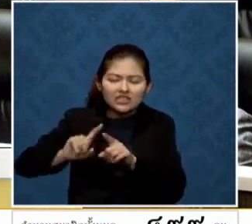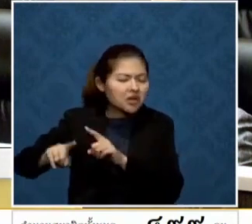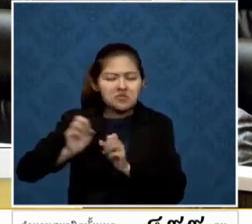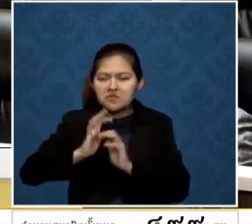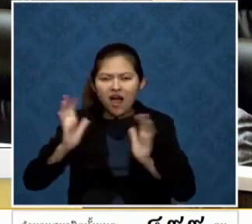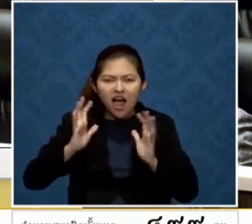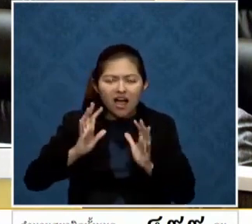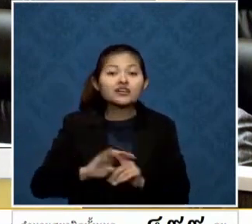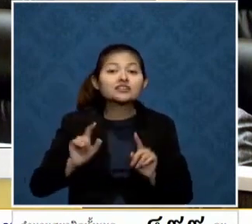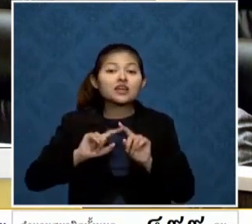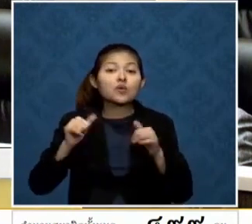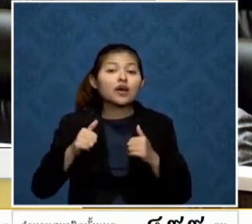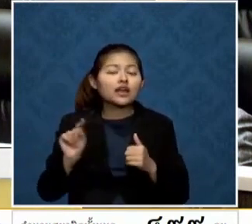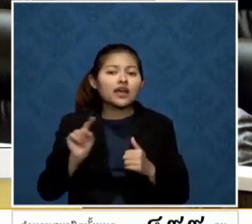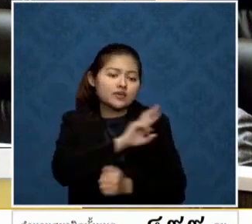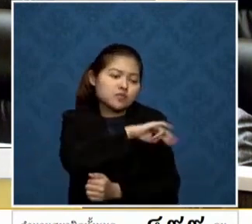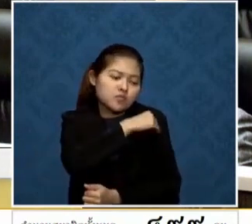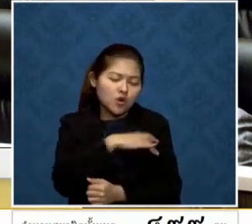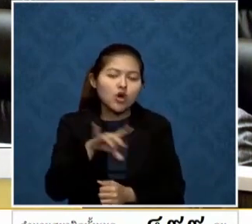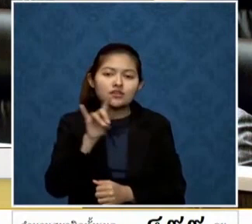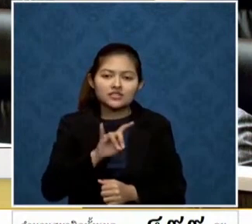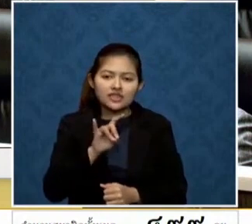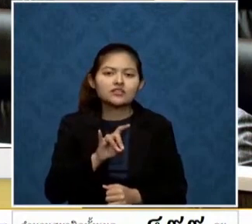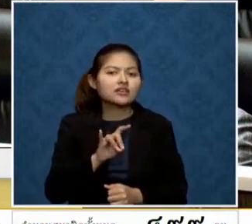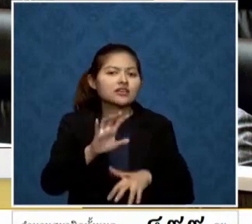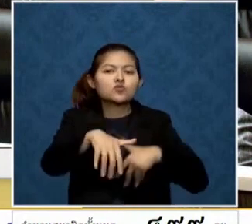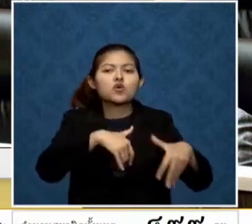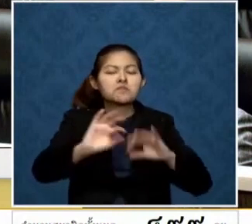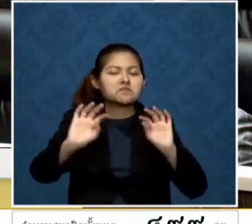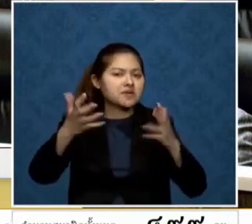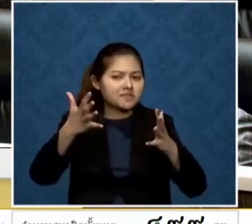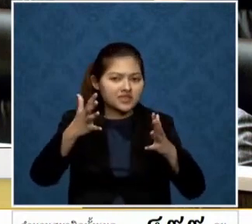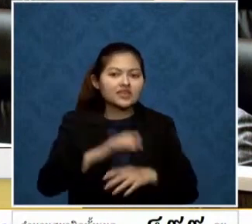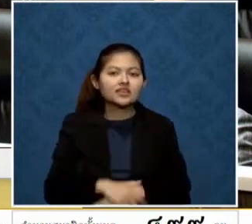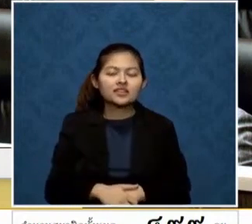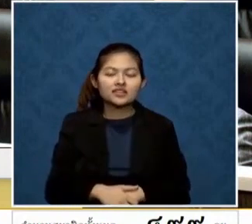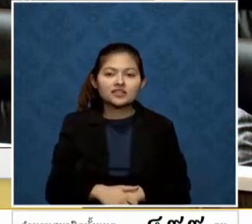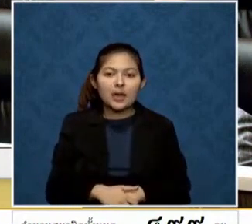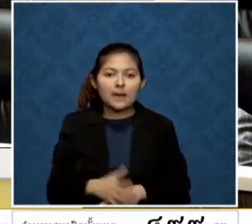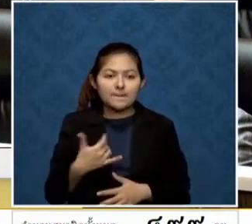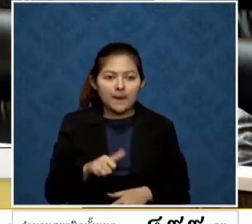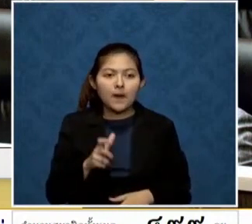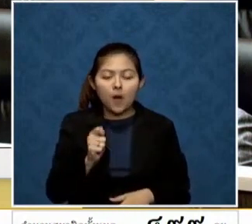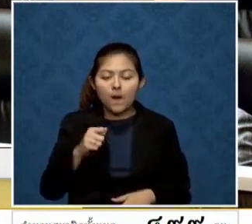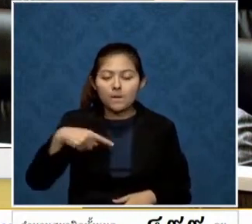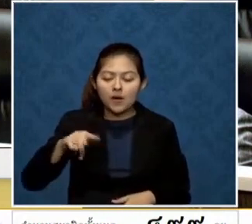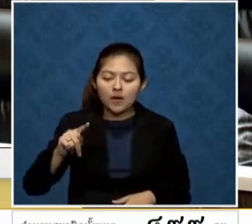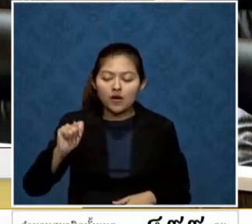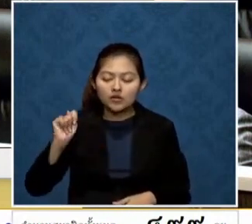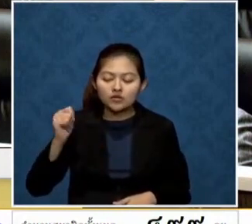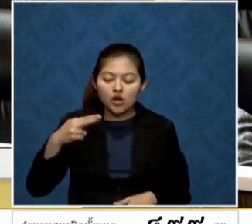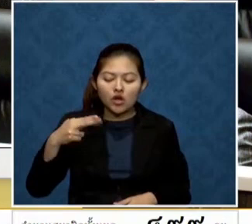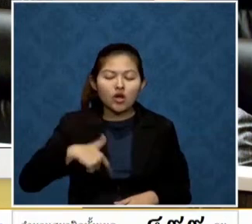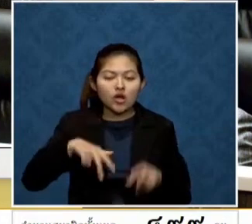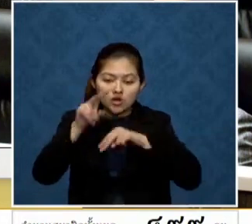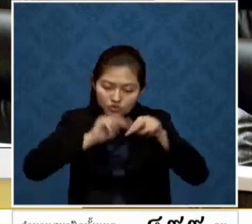หมดแต่สิ่งที่เราไม่มีคือเราไม่มีสัตวแพทย์ในระดับชุมชนครับนะครับกระจายอำนาจออกไปให้อปทดู